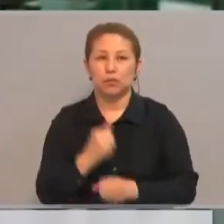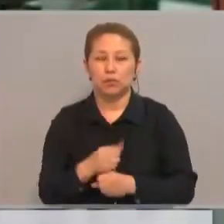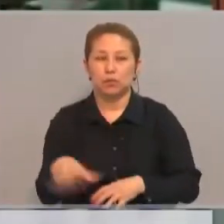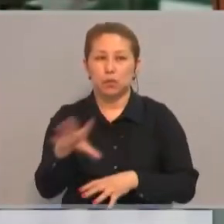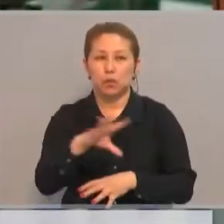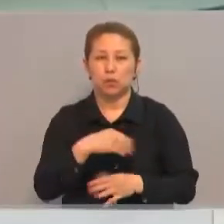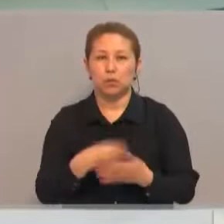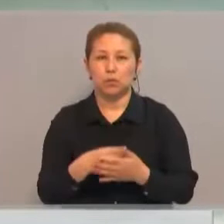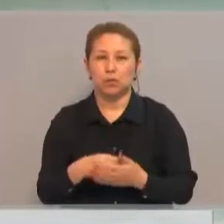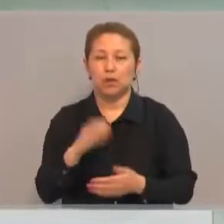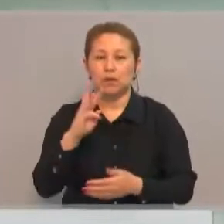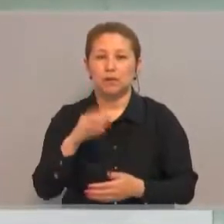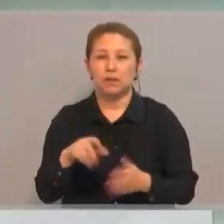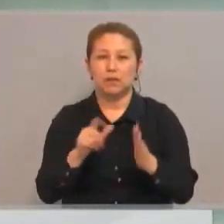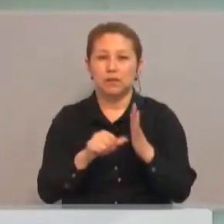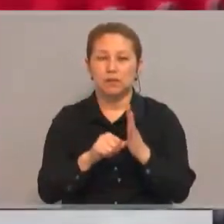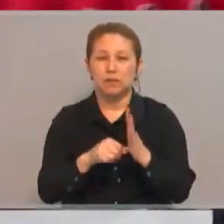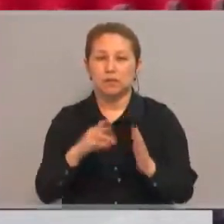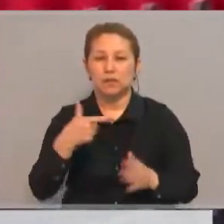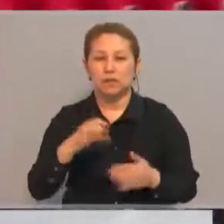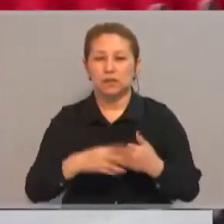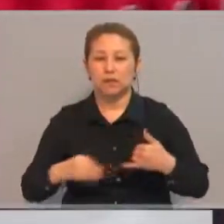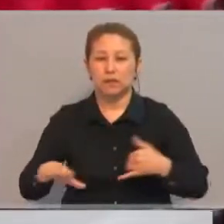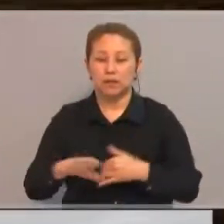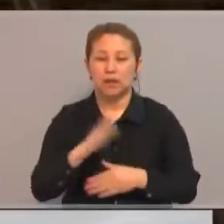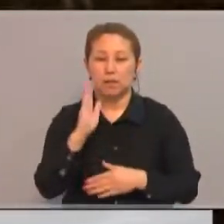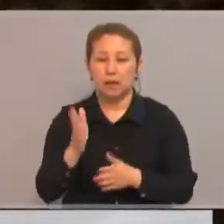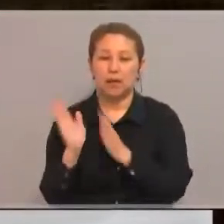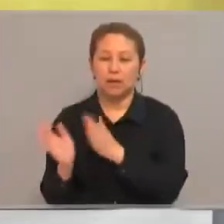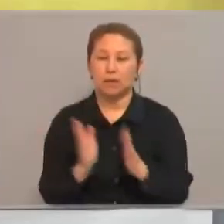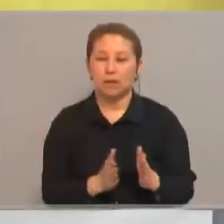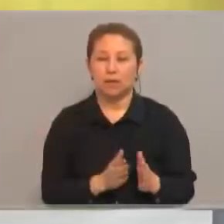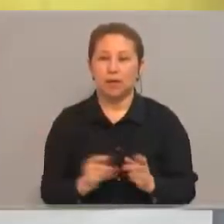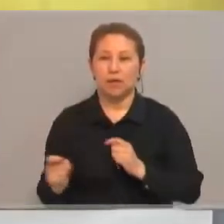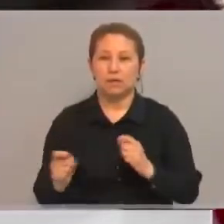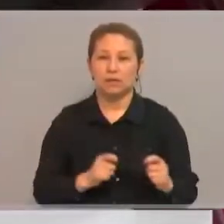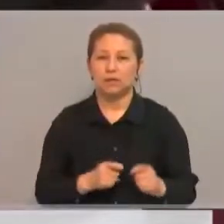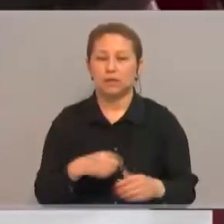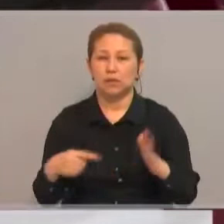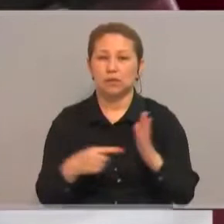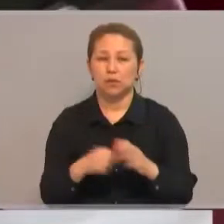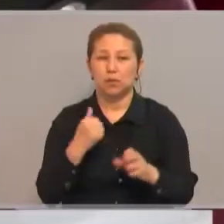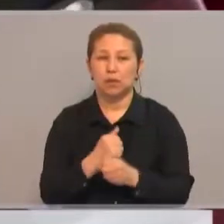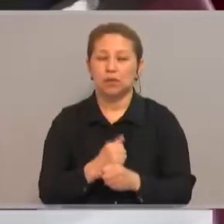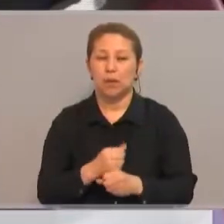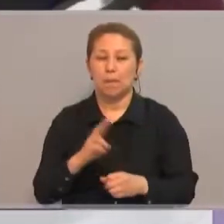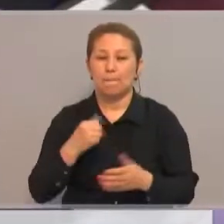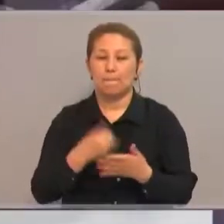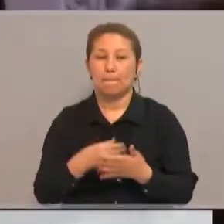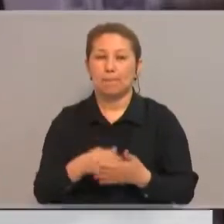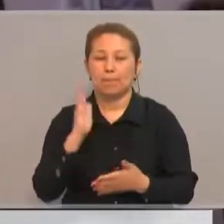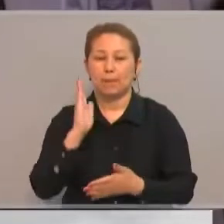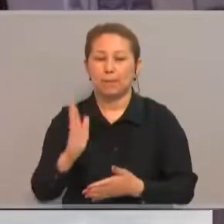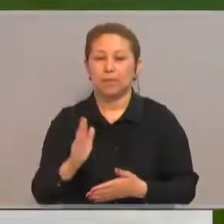общей площадью 306 гектар. Ожидается, что там поэтапно будут реализованы 100 проектов. Проекты в основном